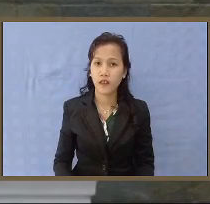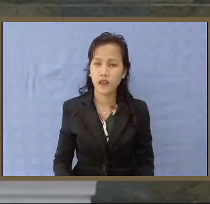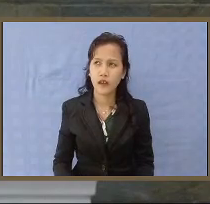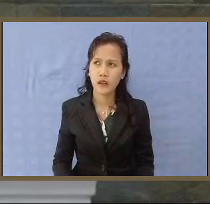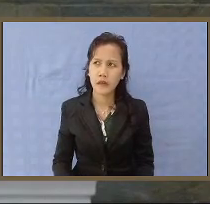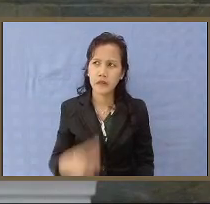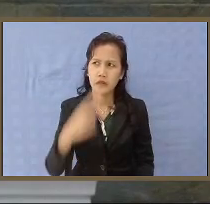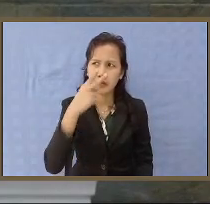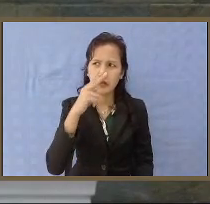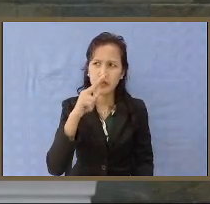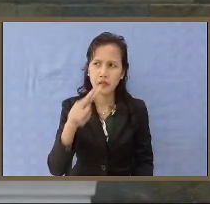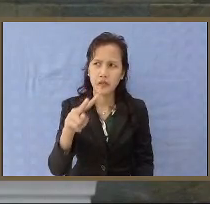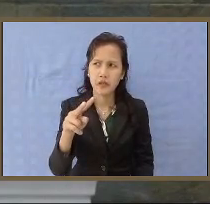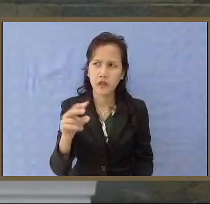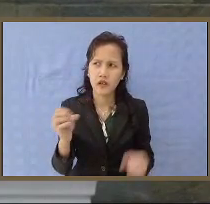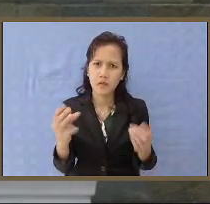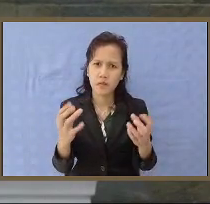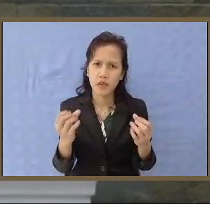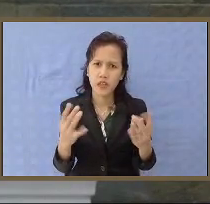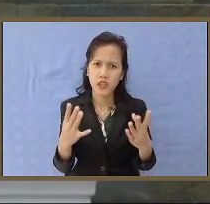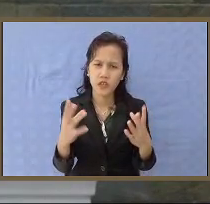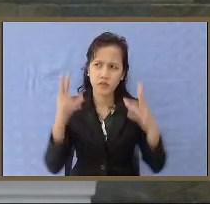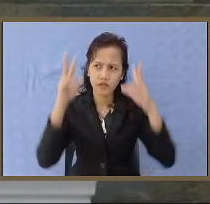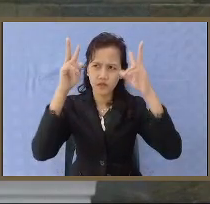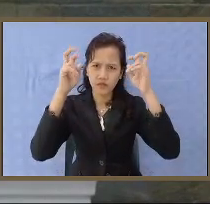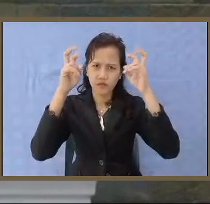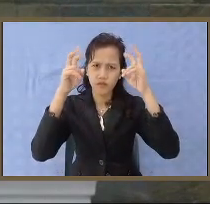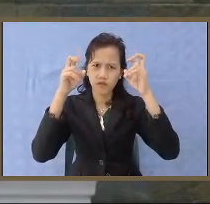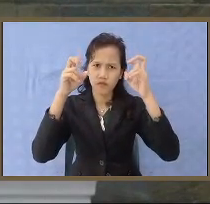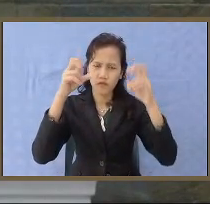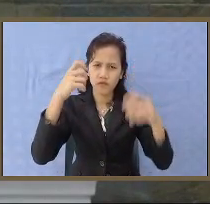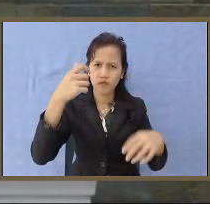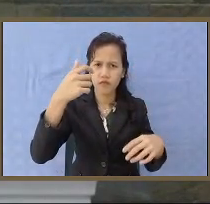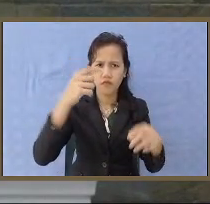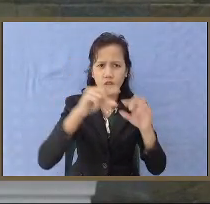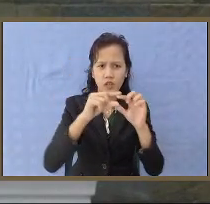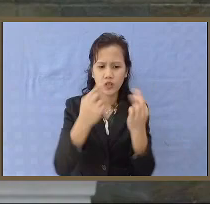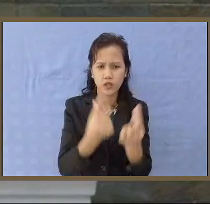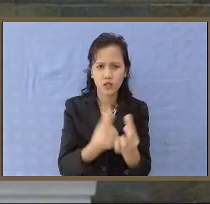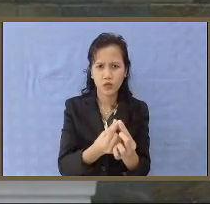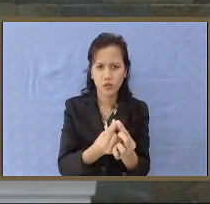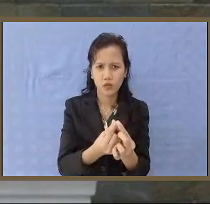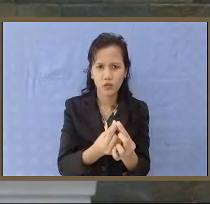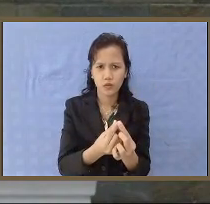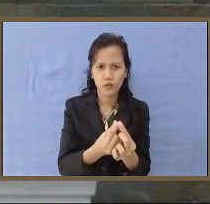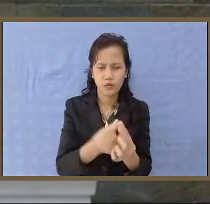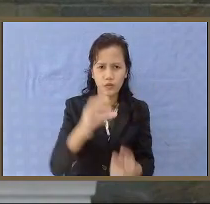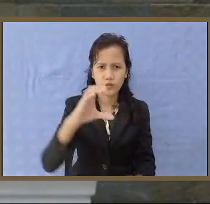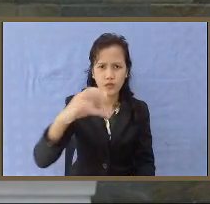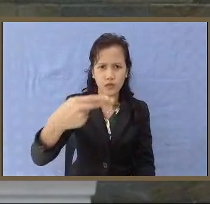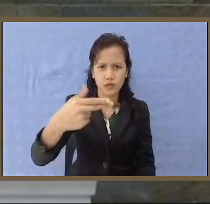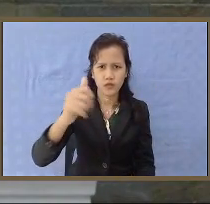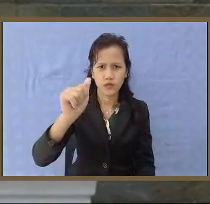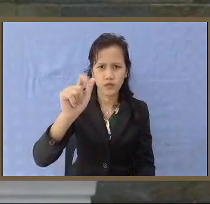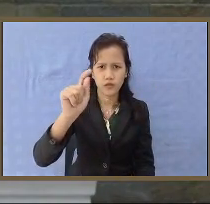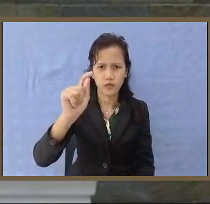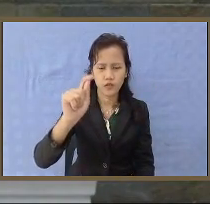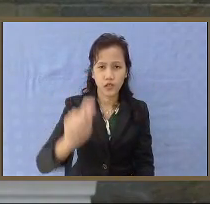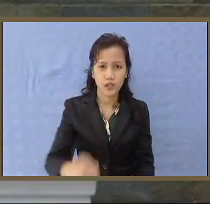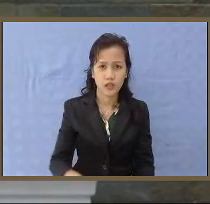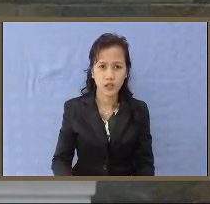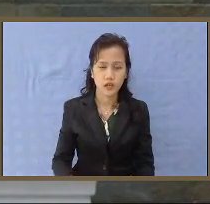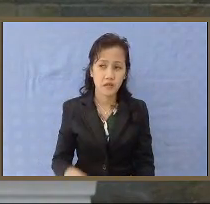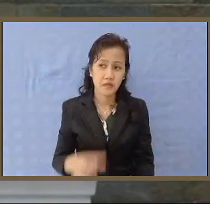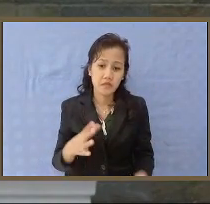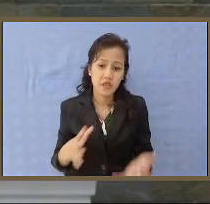Napapansin ko, napakarami na tayong mga tinatawag na group chat. Okay? Now, baka yung mga ginagawa niyong ginagawa ng